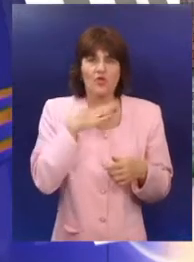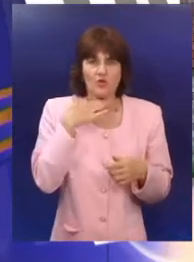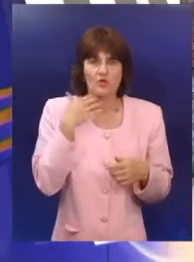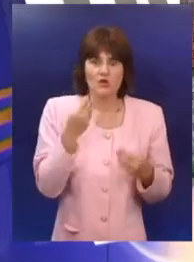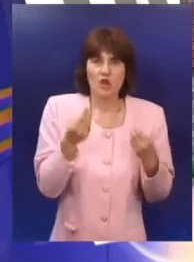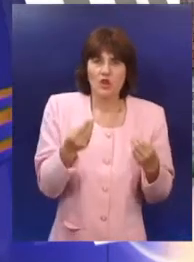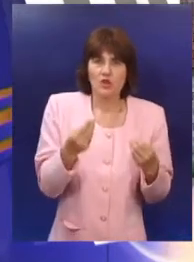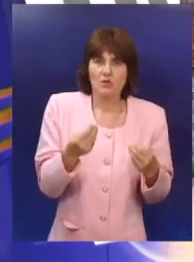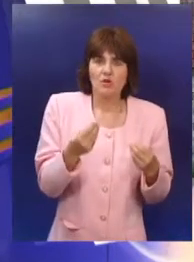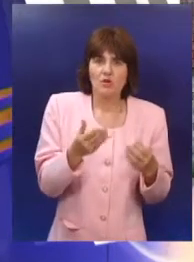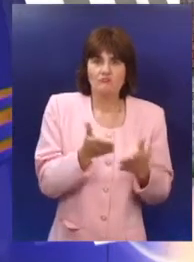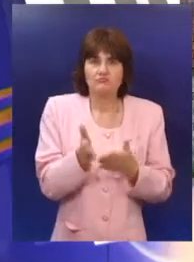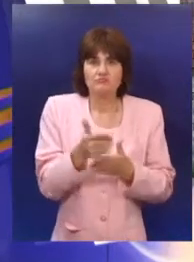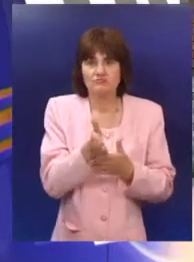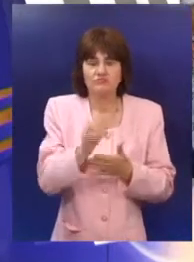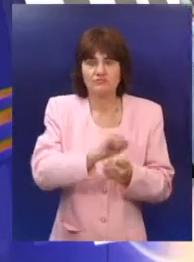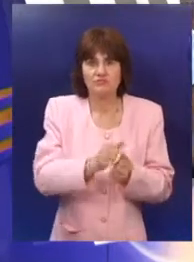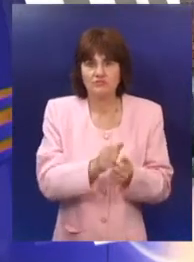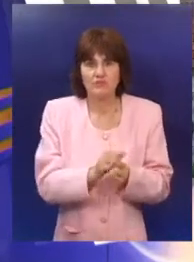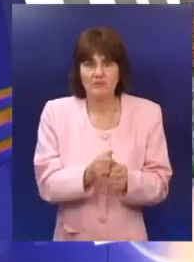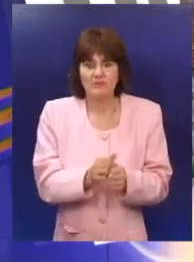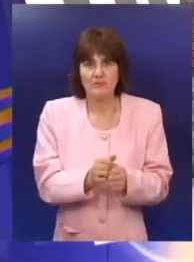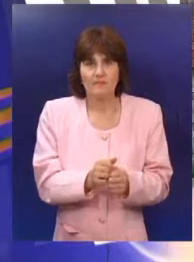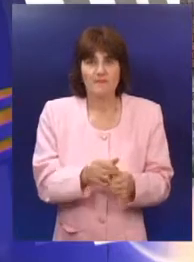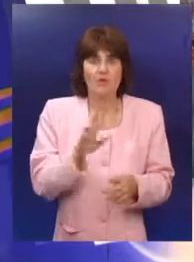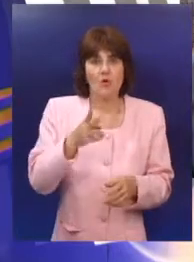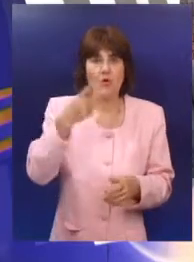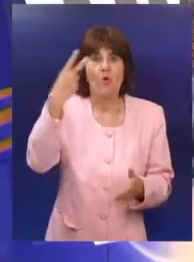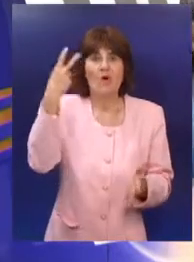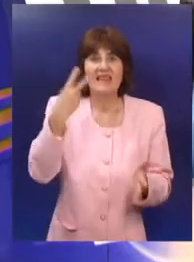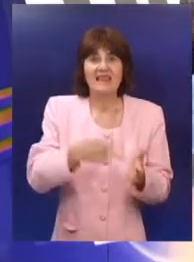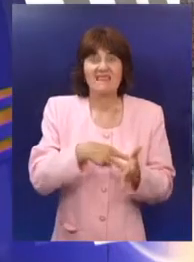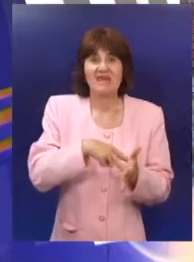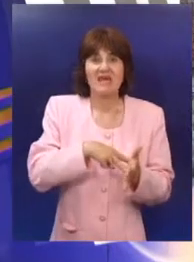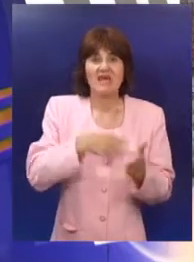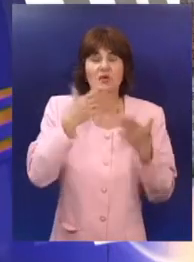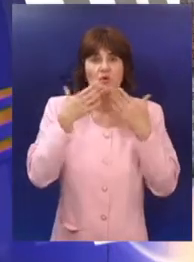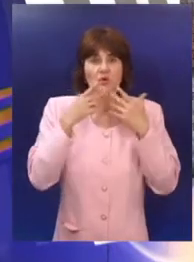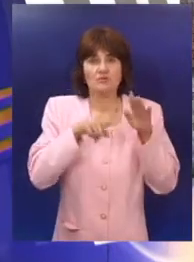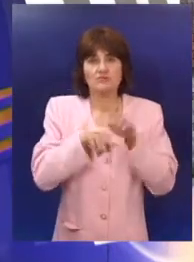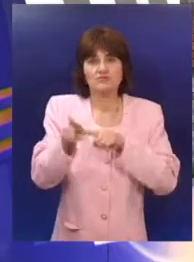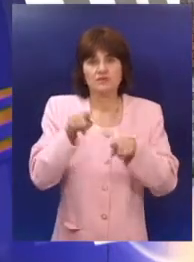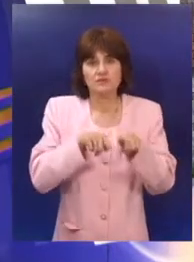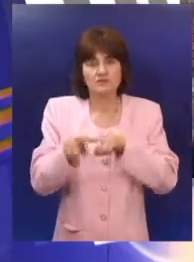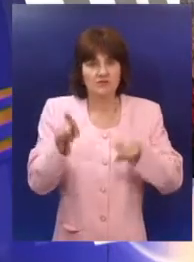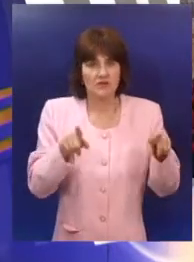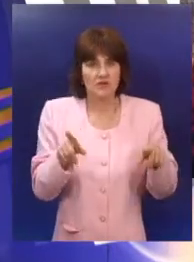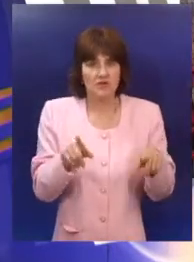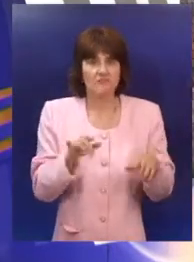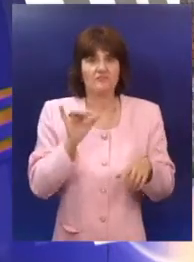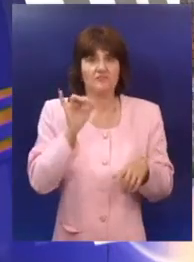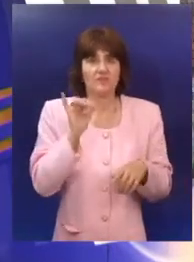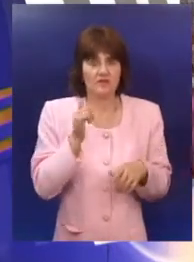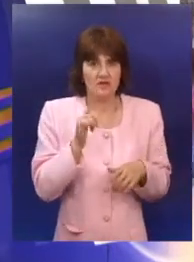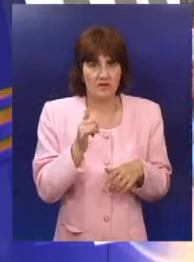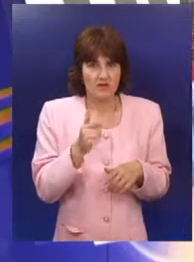reklo bi se, dosta dobro prošli, jer je od tih 6700 oko 2000 se vratilo. U tom bolu